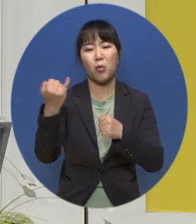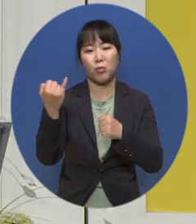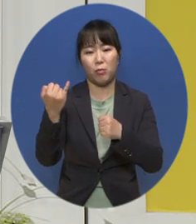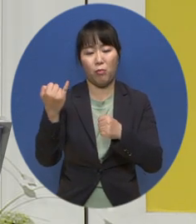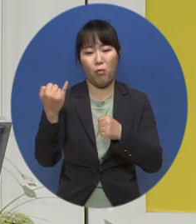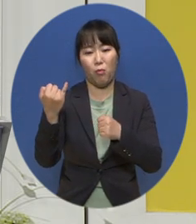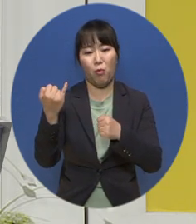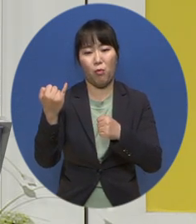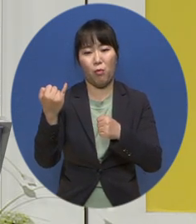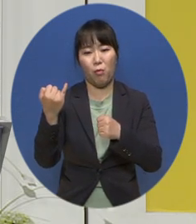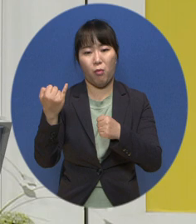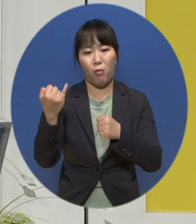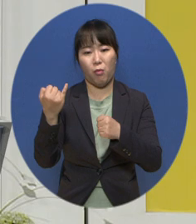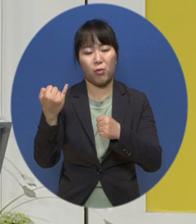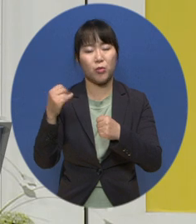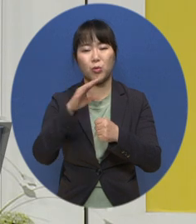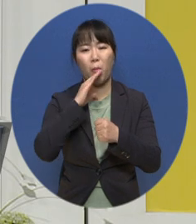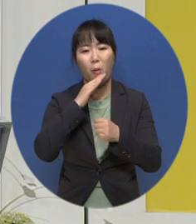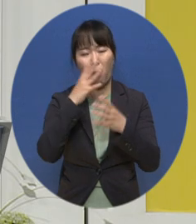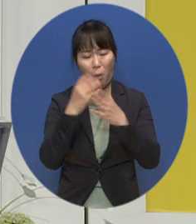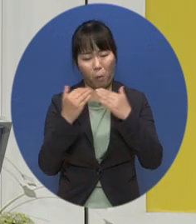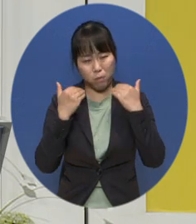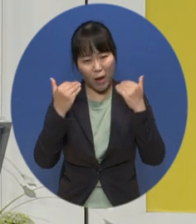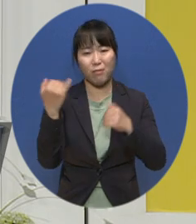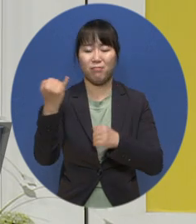내가 여자가 됐어요